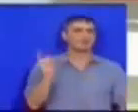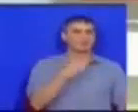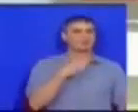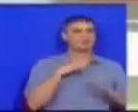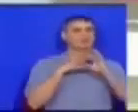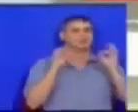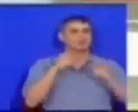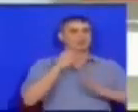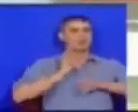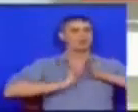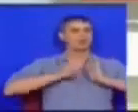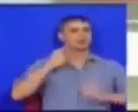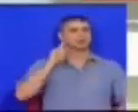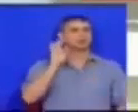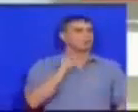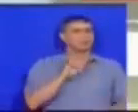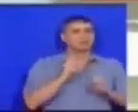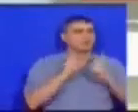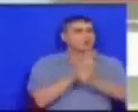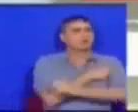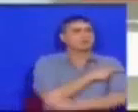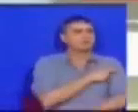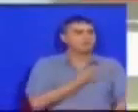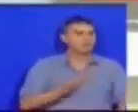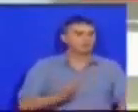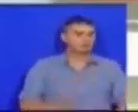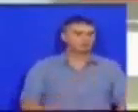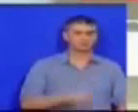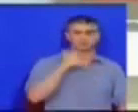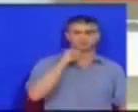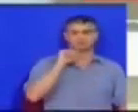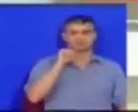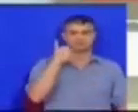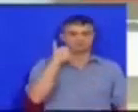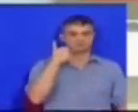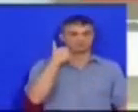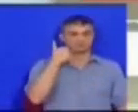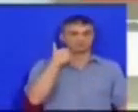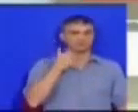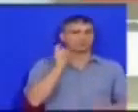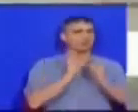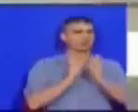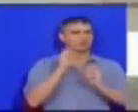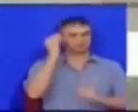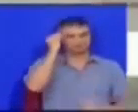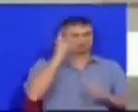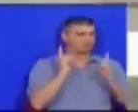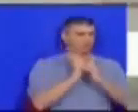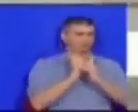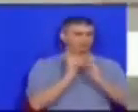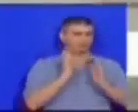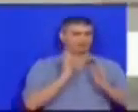בוא נתחיל להעיר עליך, באמת עורך דין גוטמן, מה קורה במשטרה? קודם כל, אנשים הזיכרון שלהם